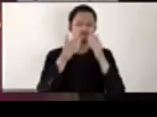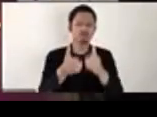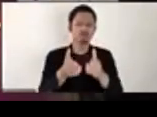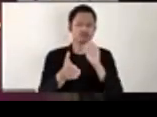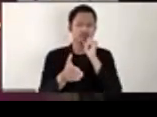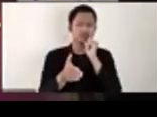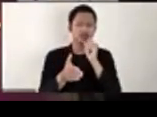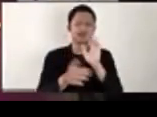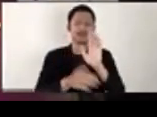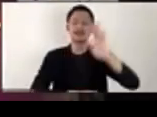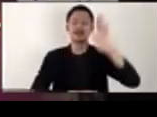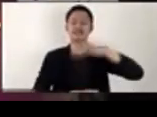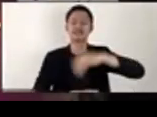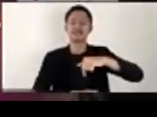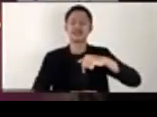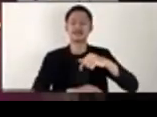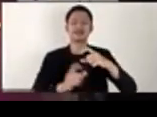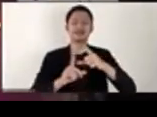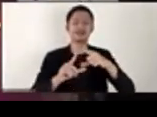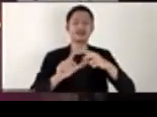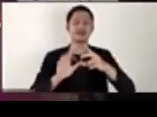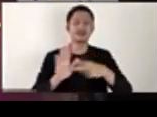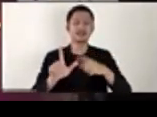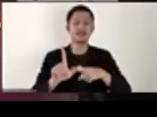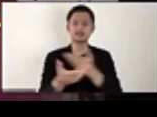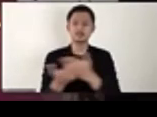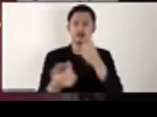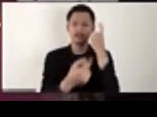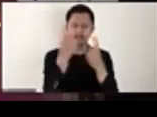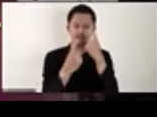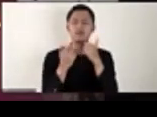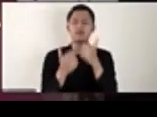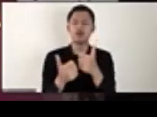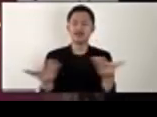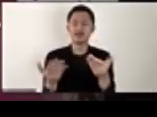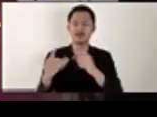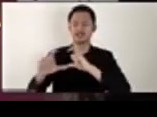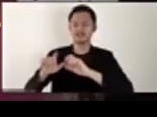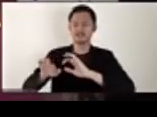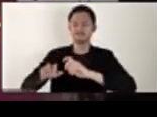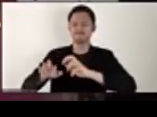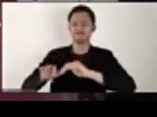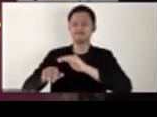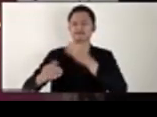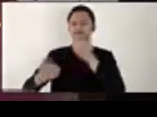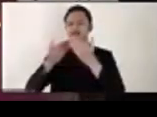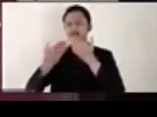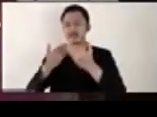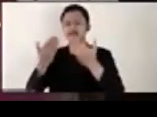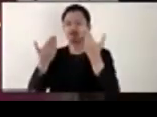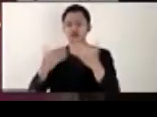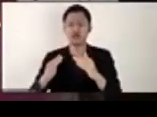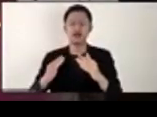sesi badan ini nanti kalau ada pertanyaan boleh tulis dicat dan nanti setelah selesai ini langsung ada tanya jawab untuk